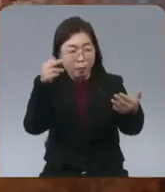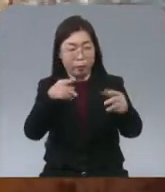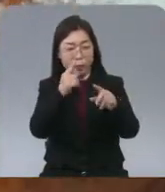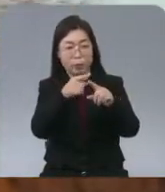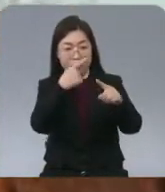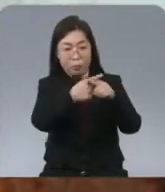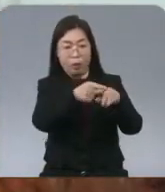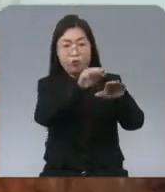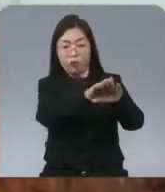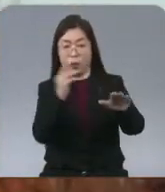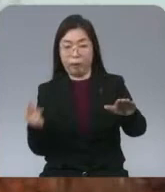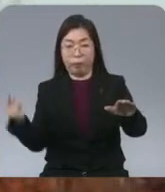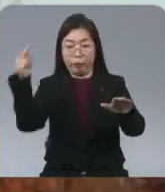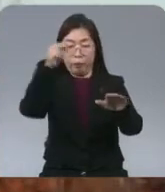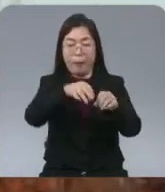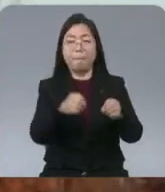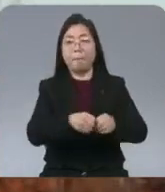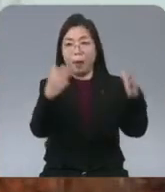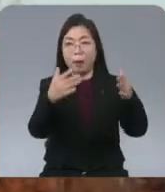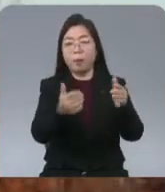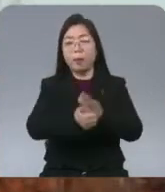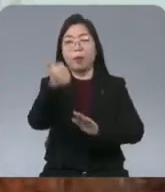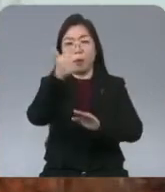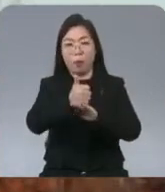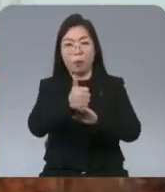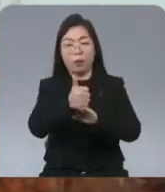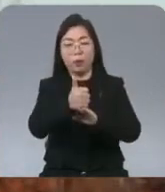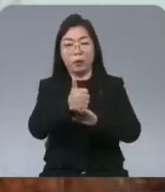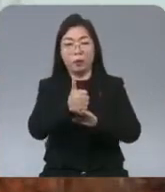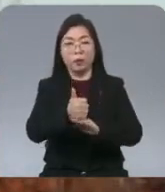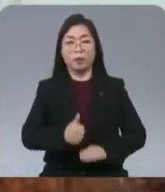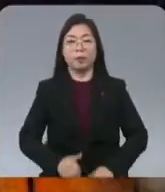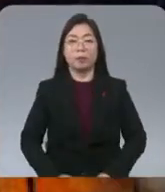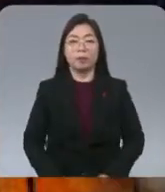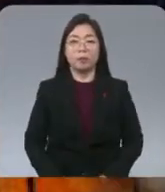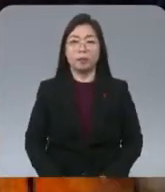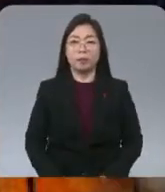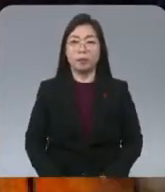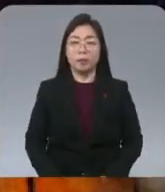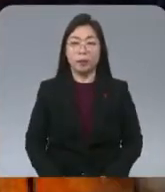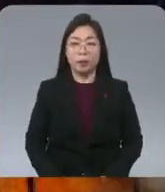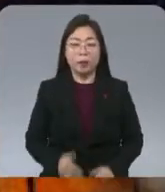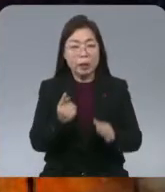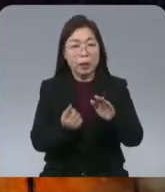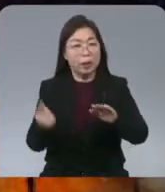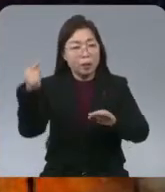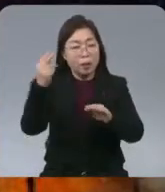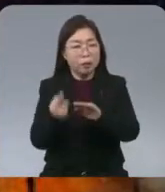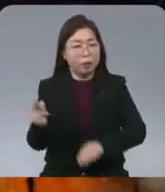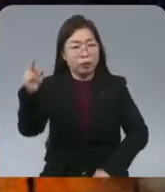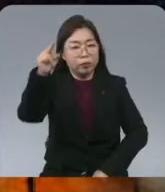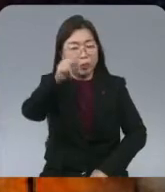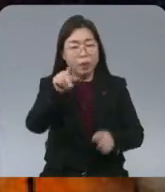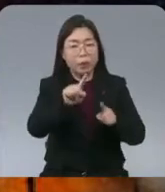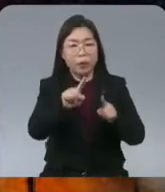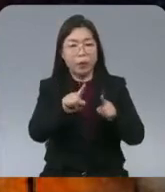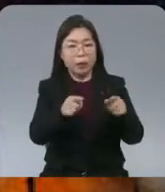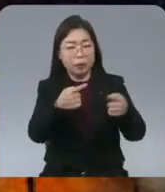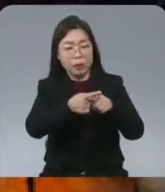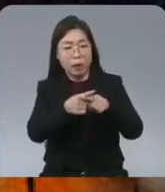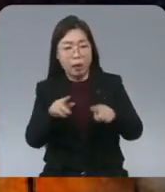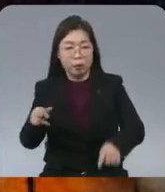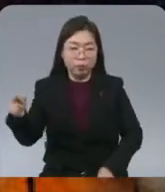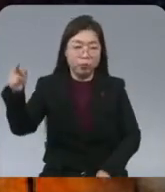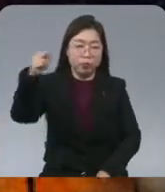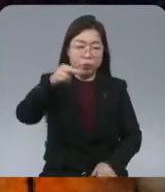次试射高超音速导弹时隔90余天。报道称，此次试射再次验证了导弹在飞